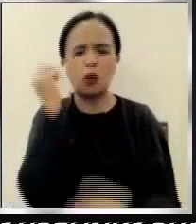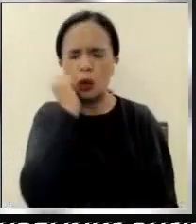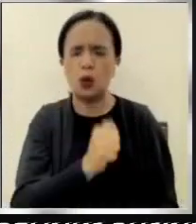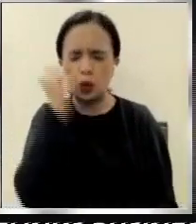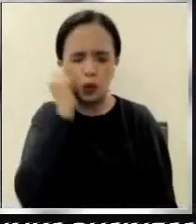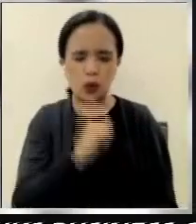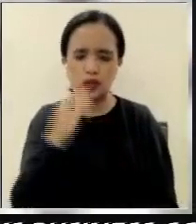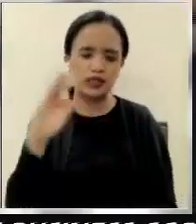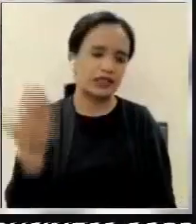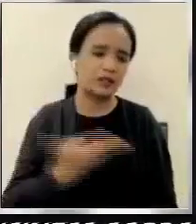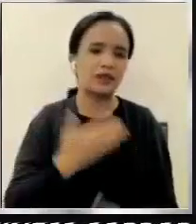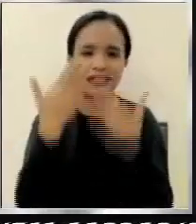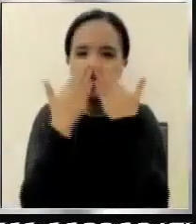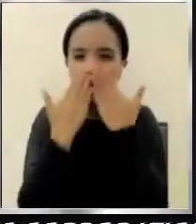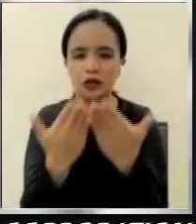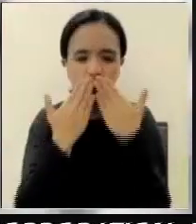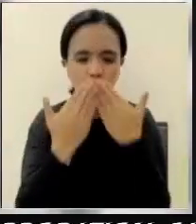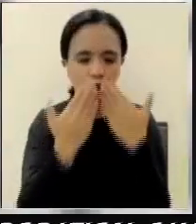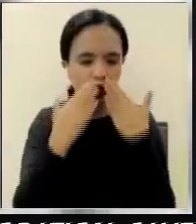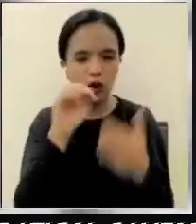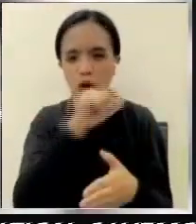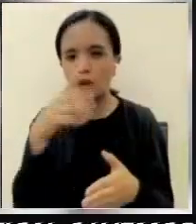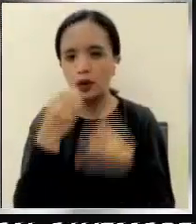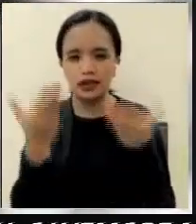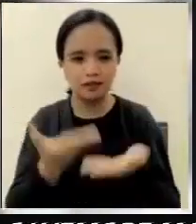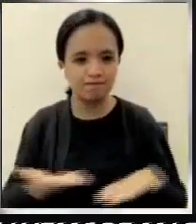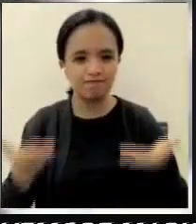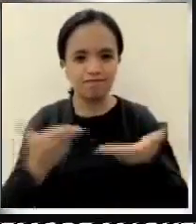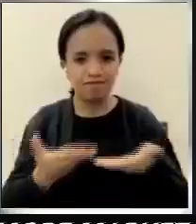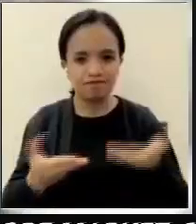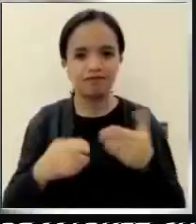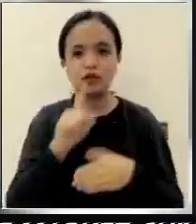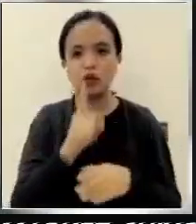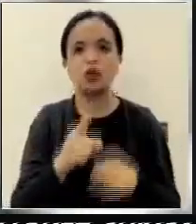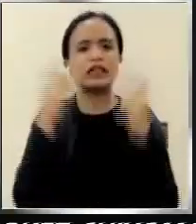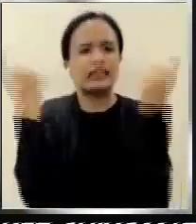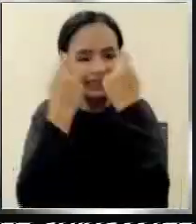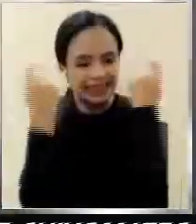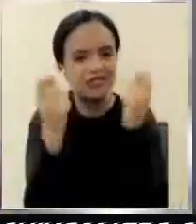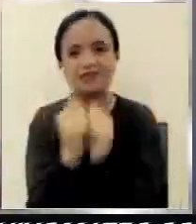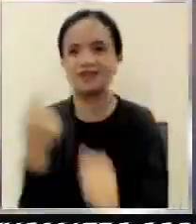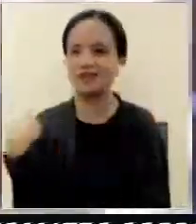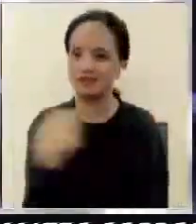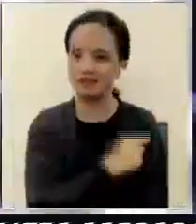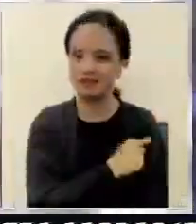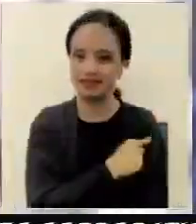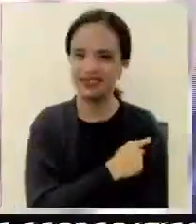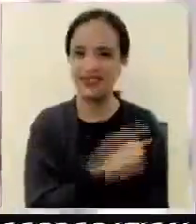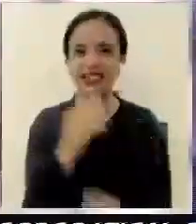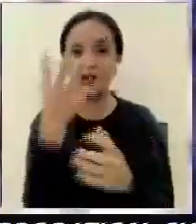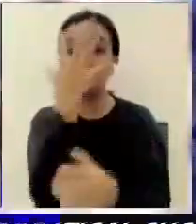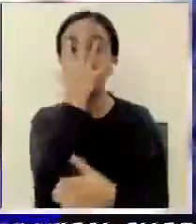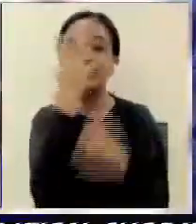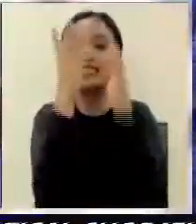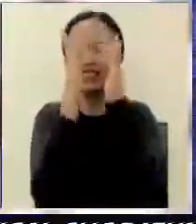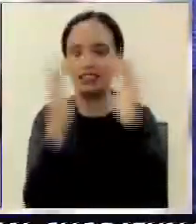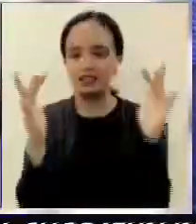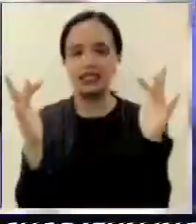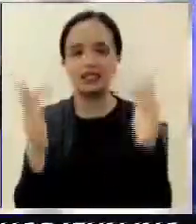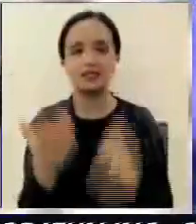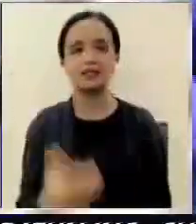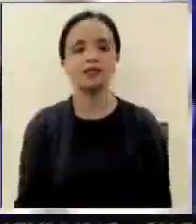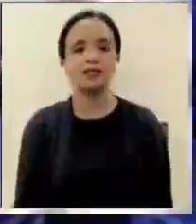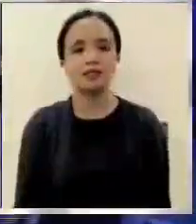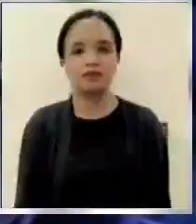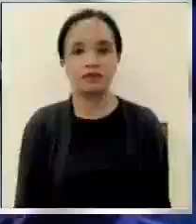po sa lahat ng nandito ngayon naki-celebrate sa atin ng Mascara Festival. Para sa GMA Integrated News, ako